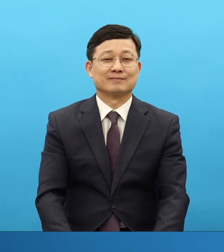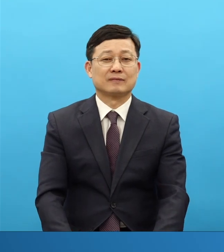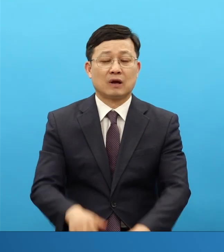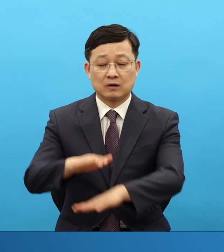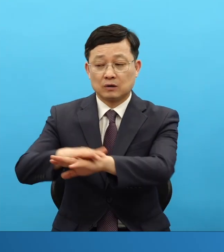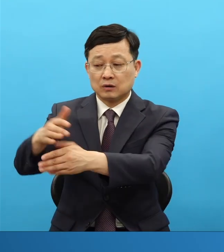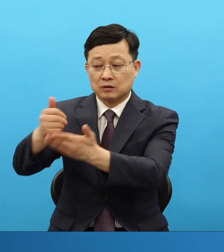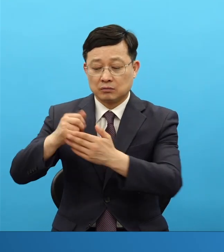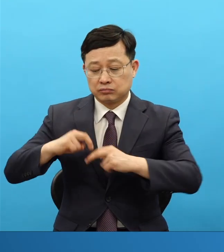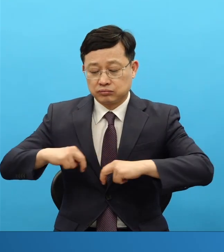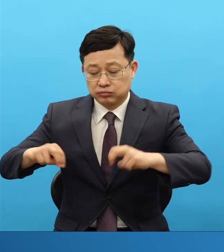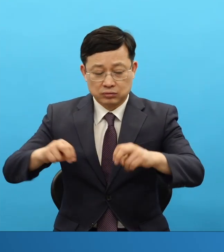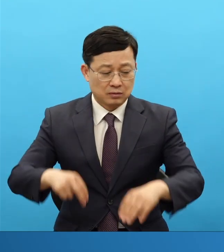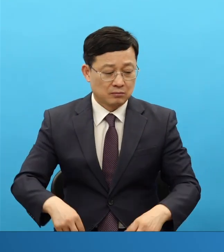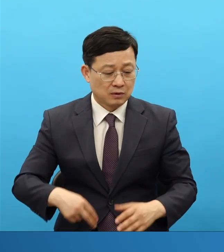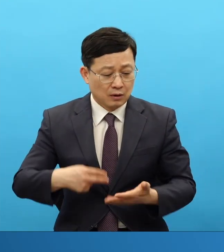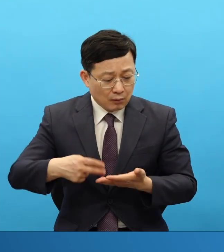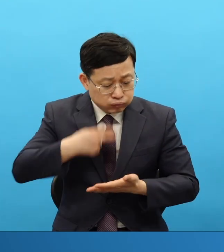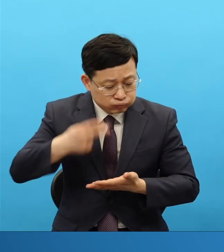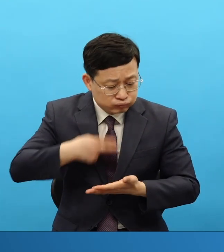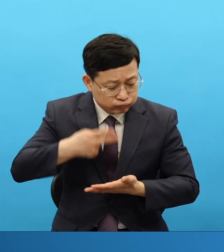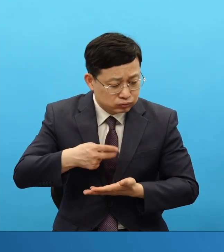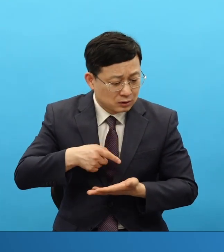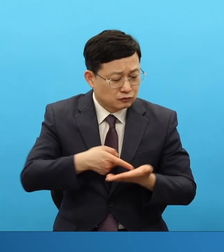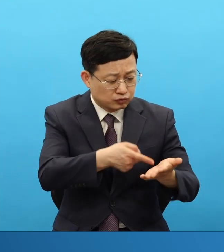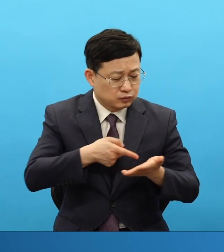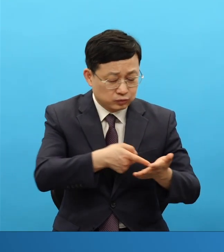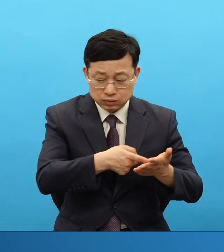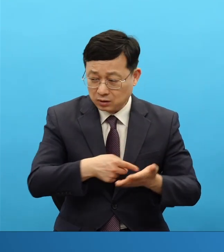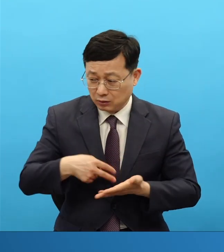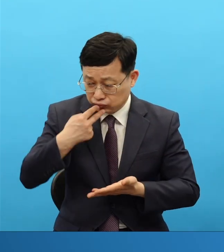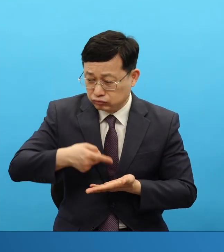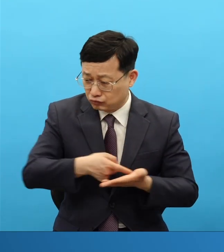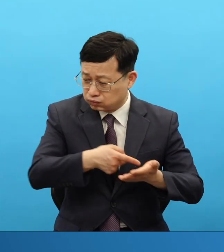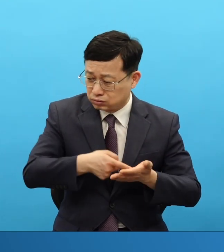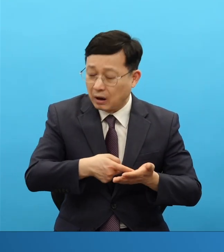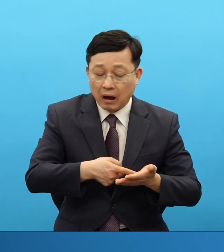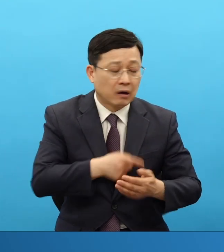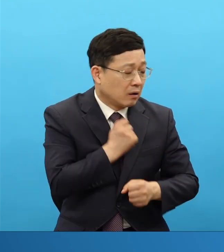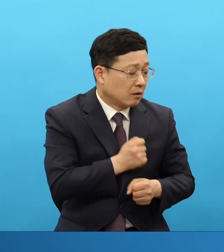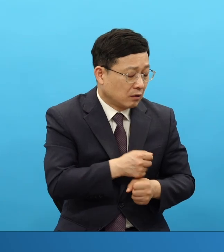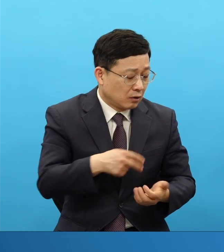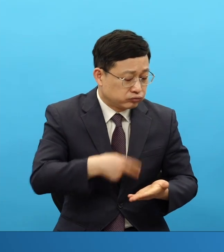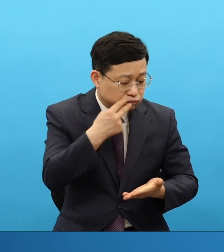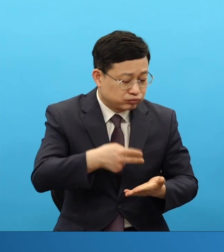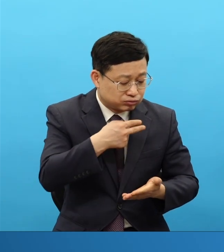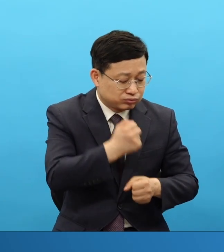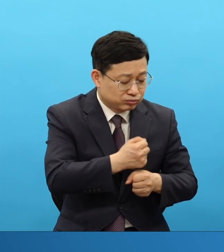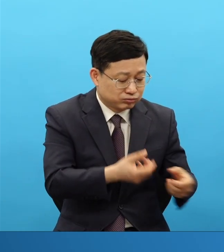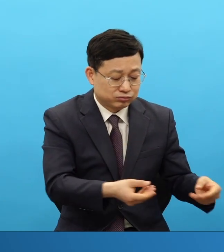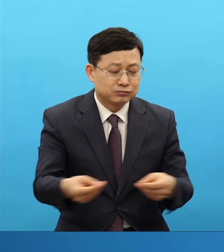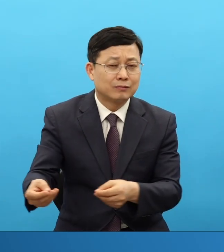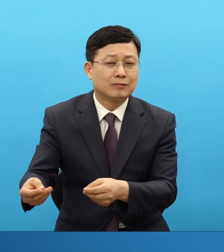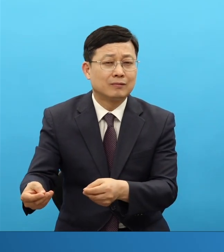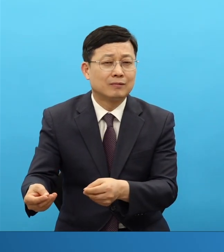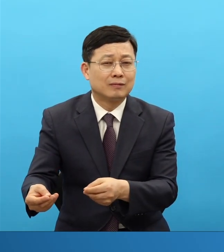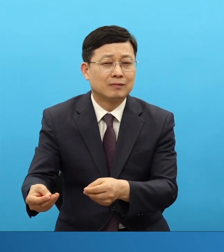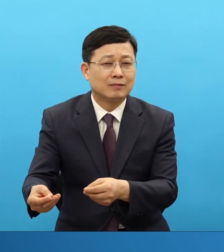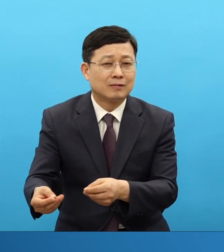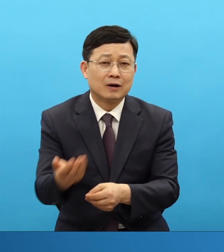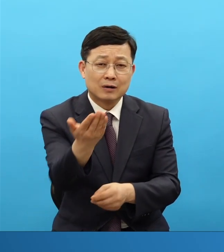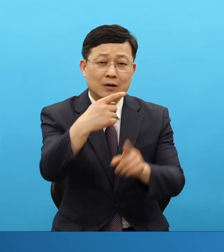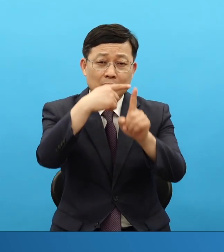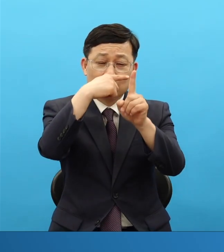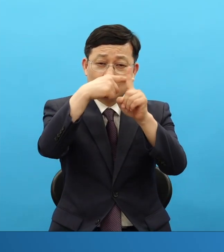와가지고 맨날 우동만 시키면 그 이상은 만들 수가 없죠. That if the customers come in and they only order the udon noodles, then that's all the chef can make. 여러분 교회